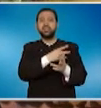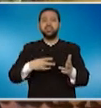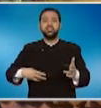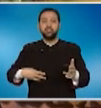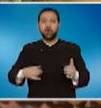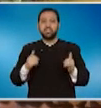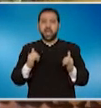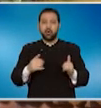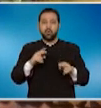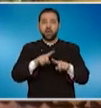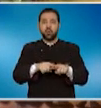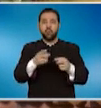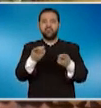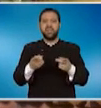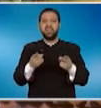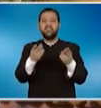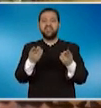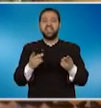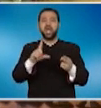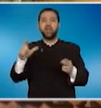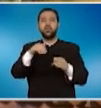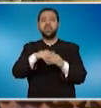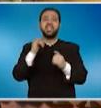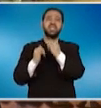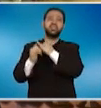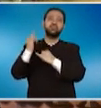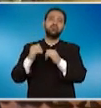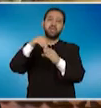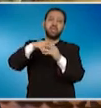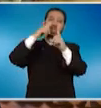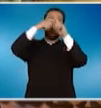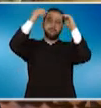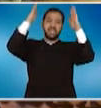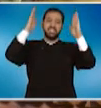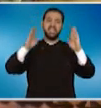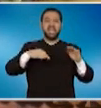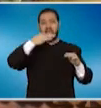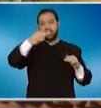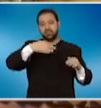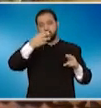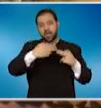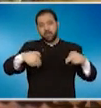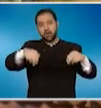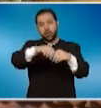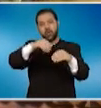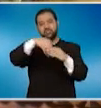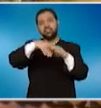culminat cu venirea sa în istorie, în biserică, zicem noi, în